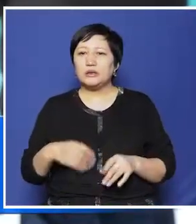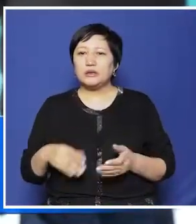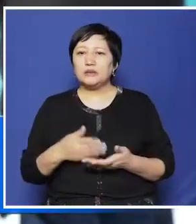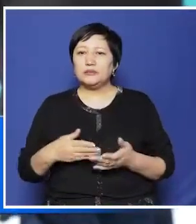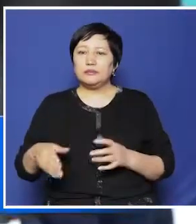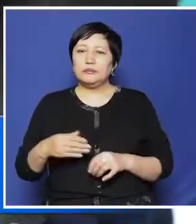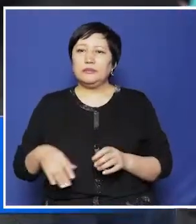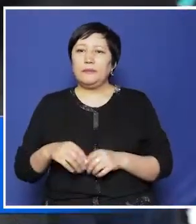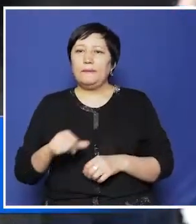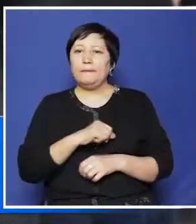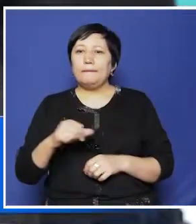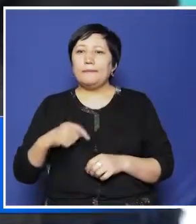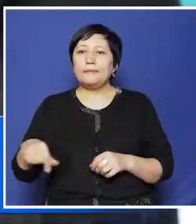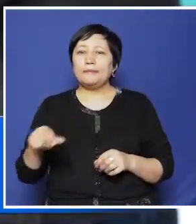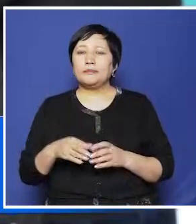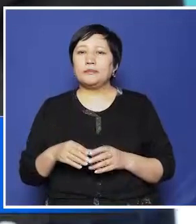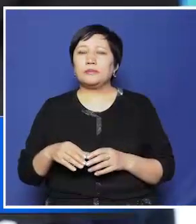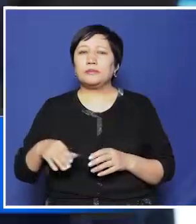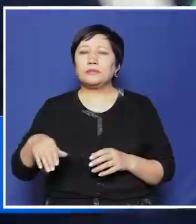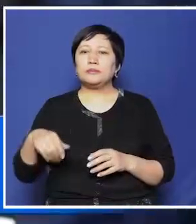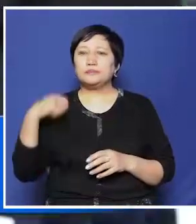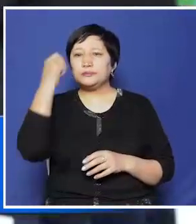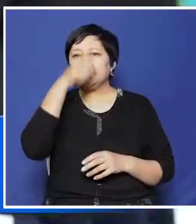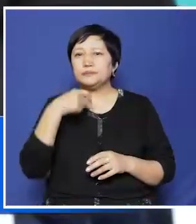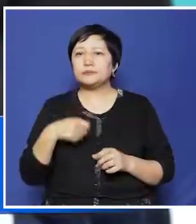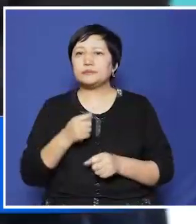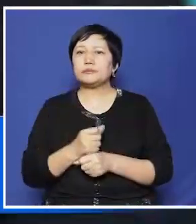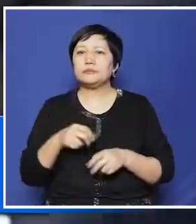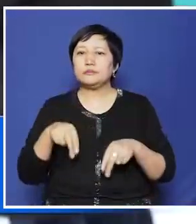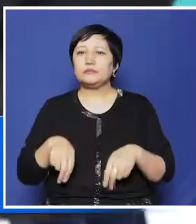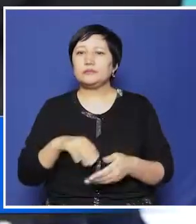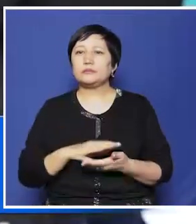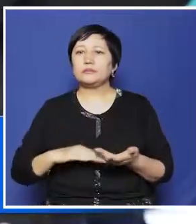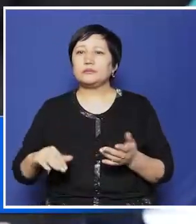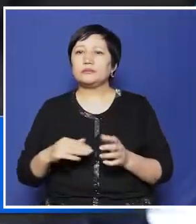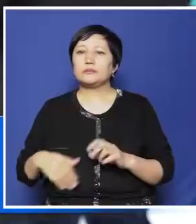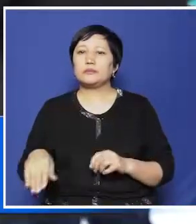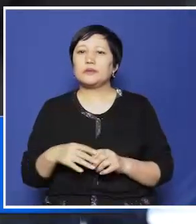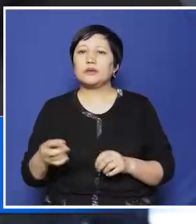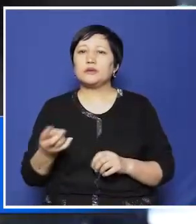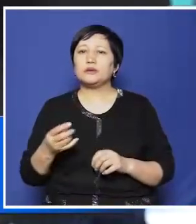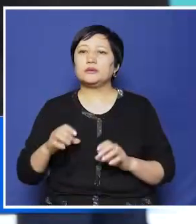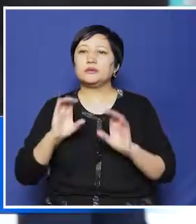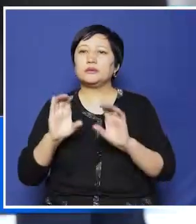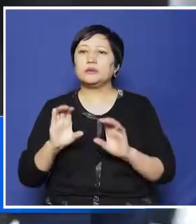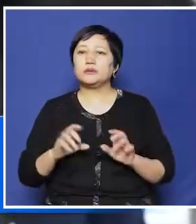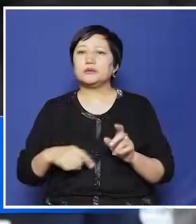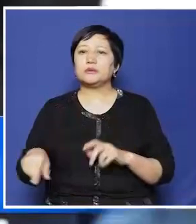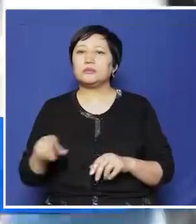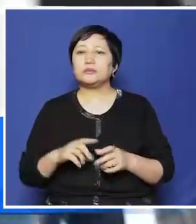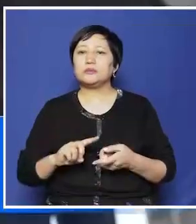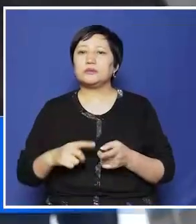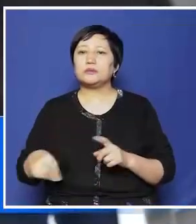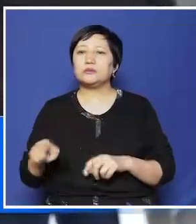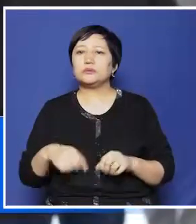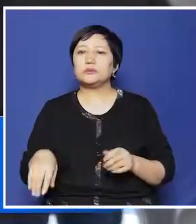ерекшелігі өздеріңіз білесіздер, өткен жылы мемлекет басшысының ұсынысы бойынша бізде негізгі ата заңымызға, конституцияға біраз